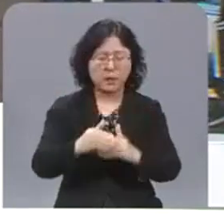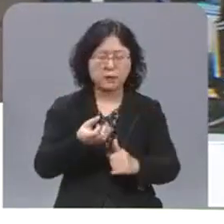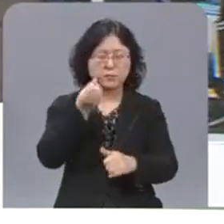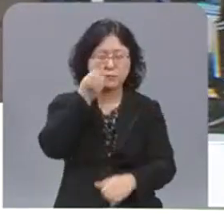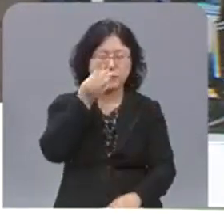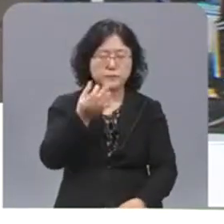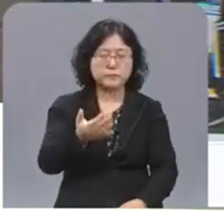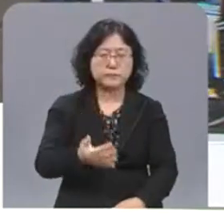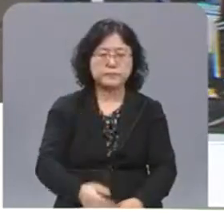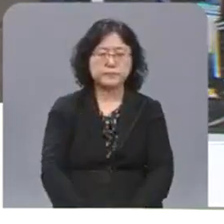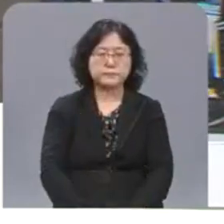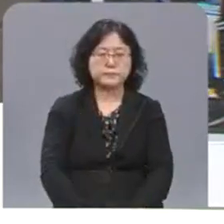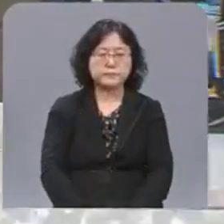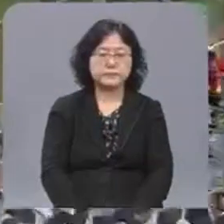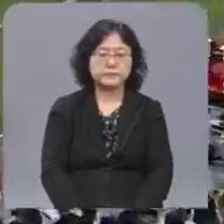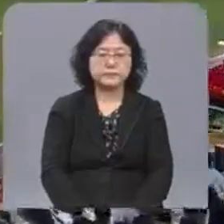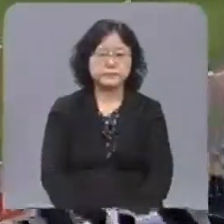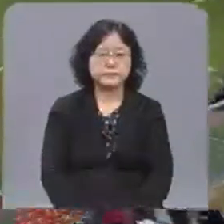기자가 보도합니다